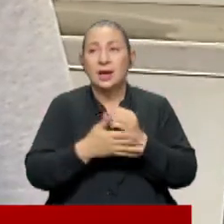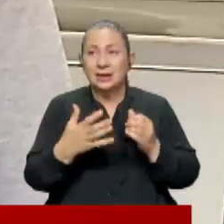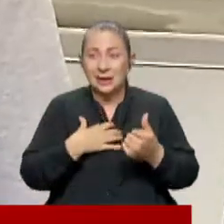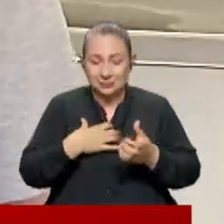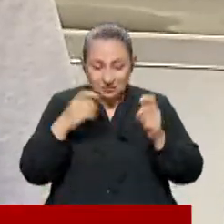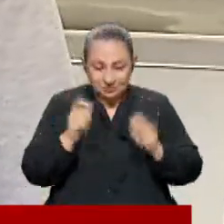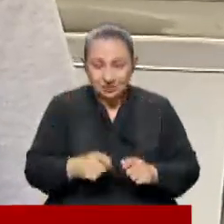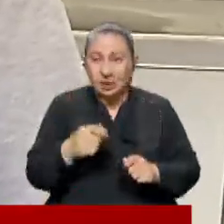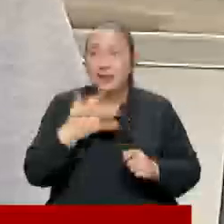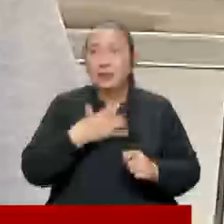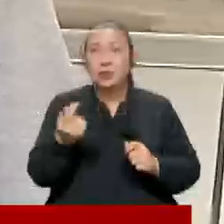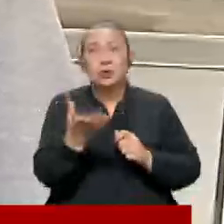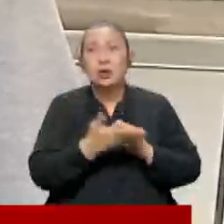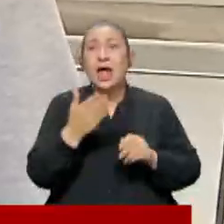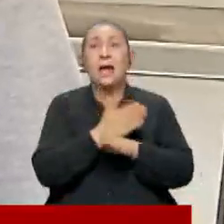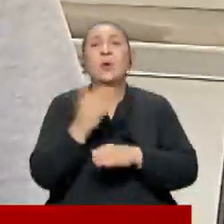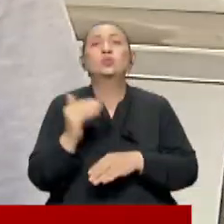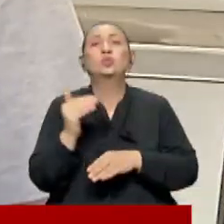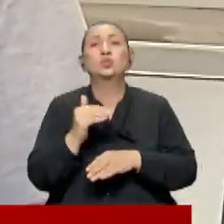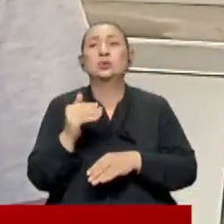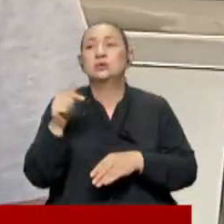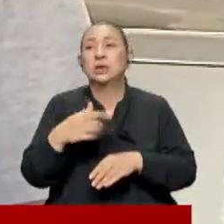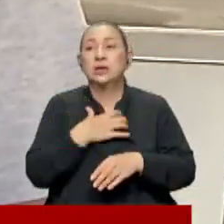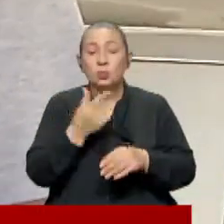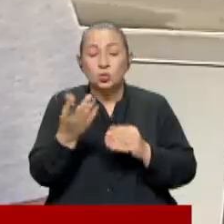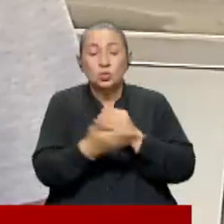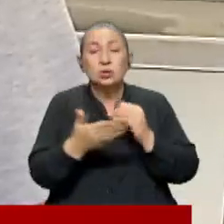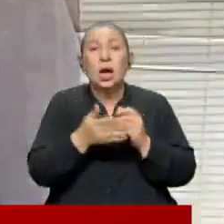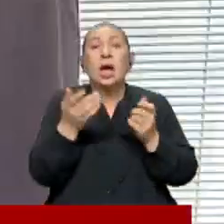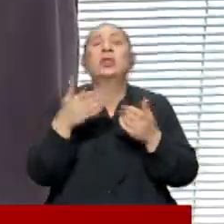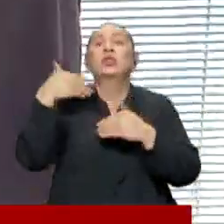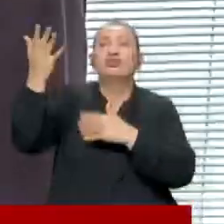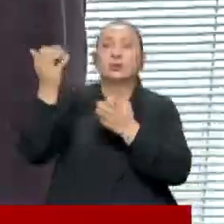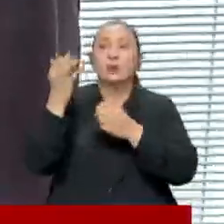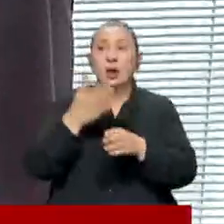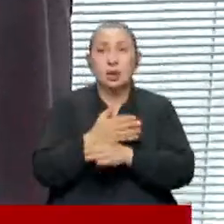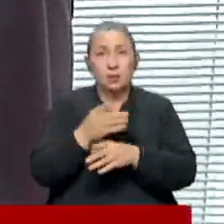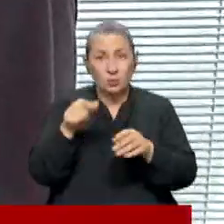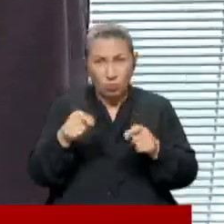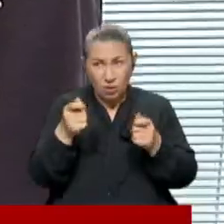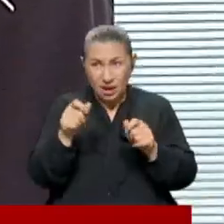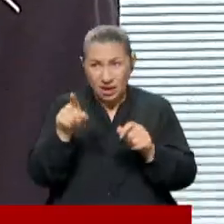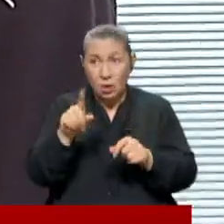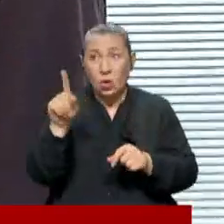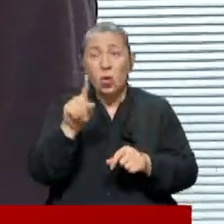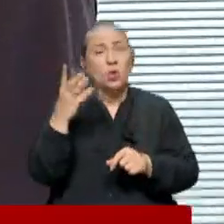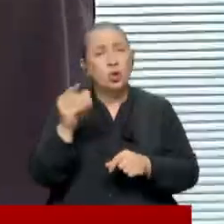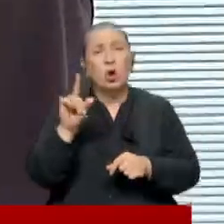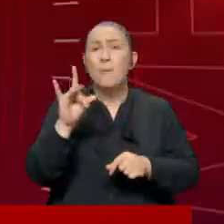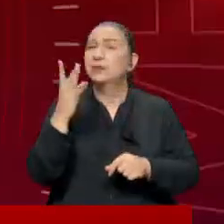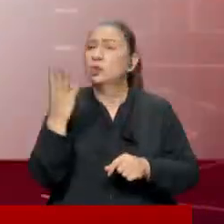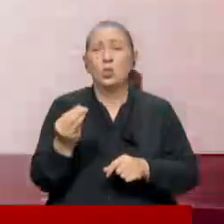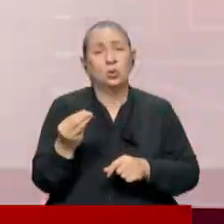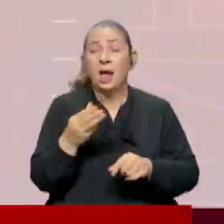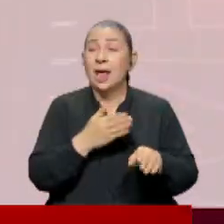Kendi buğdayımızı ürettiğimiz için ekmeğimiz ucuzdu. Şimdi kendi buğdayımızı üretmiyoruz ki. Ekmek fiyatları bu gidişiyle 10 da olur, 15 de